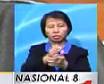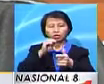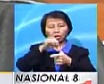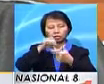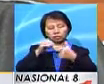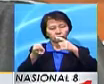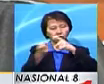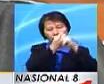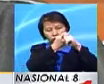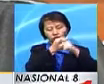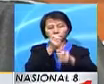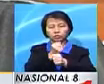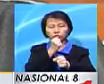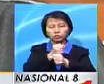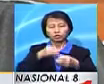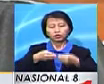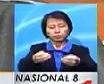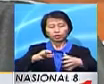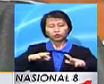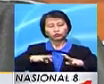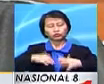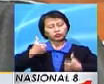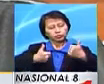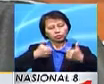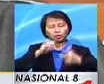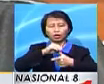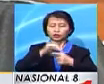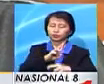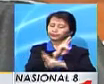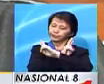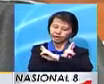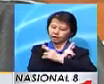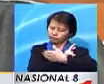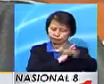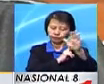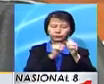digantung perkhidmatan, diberi cuti, direhatkan daripada